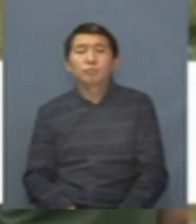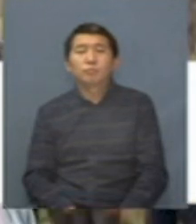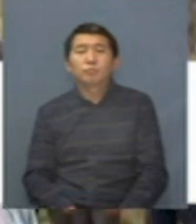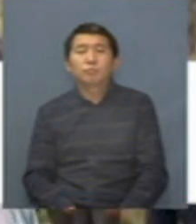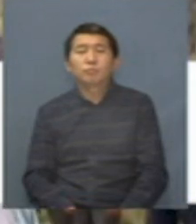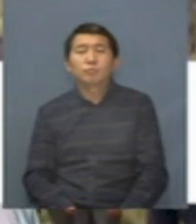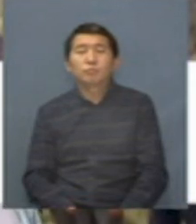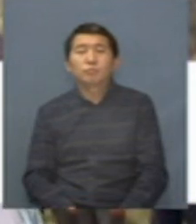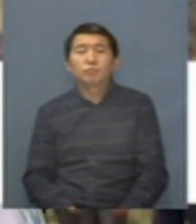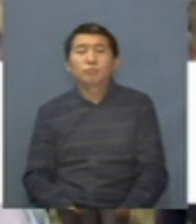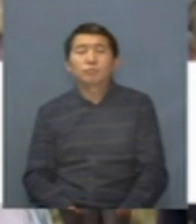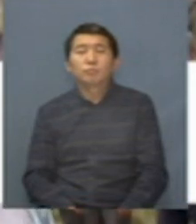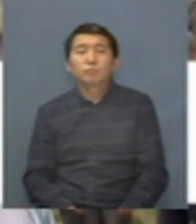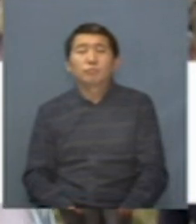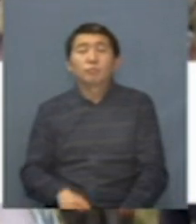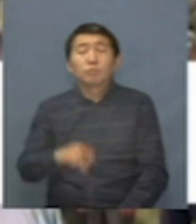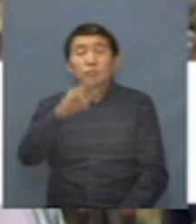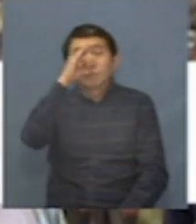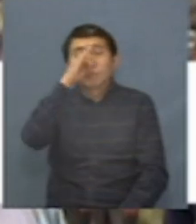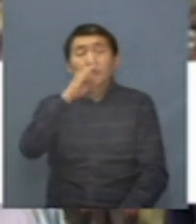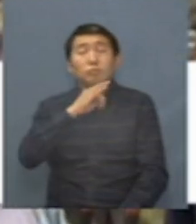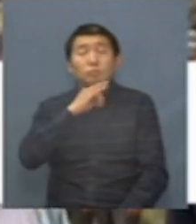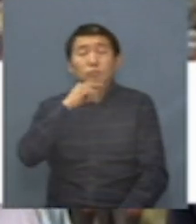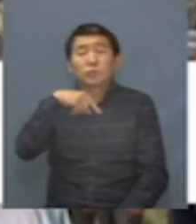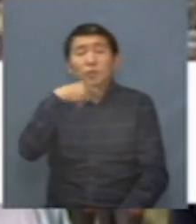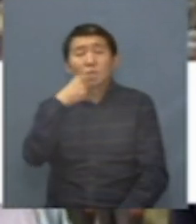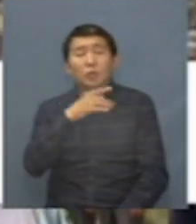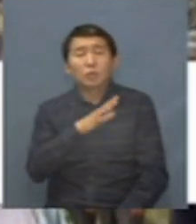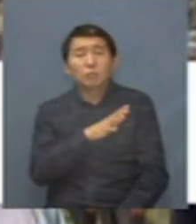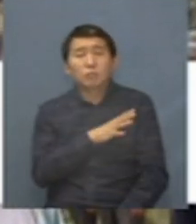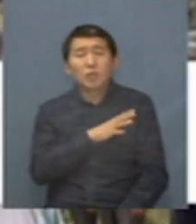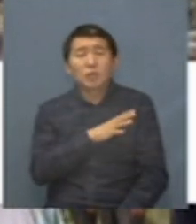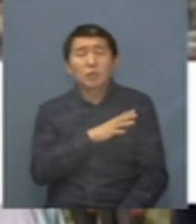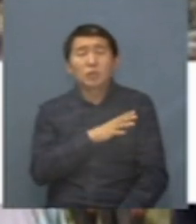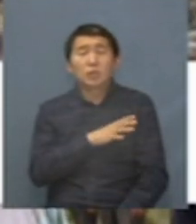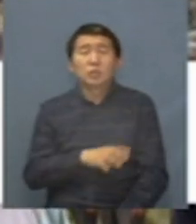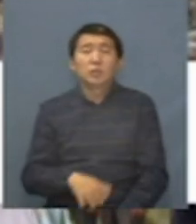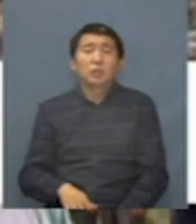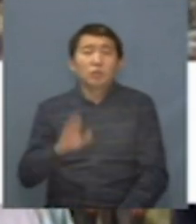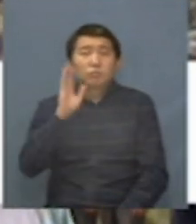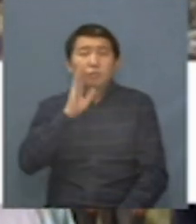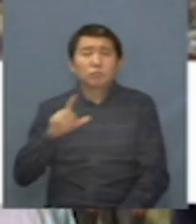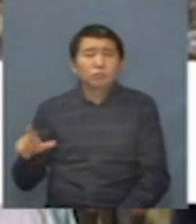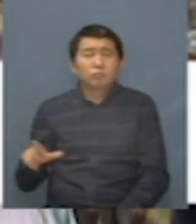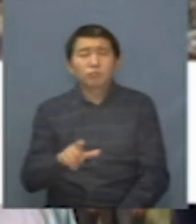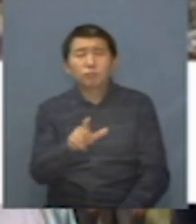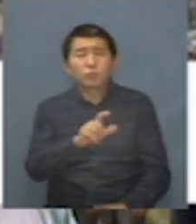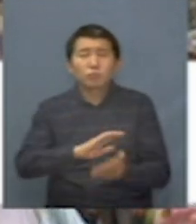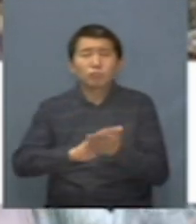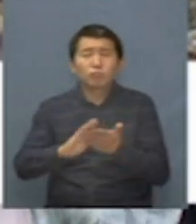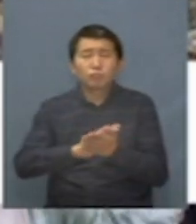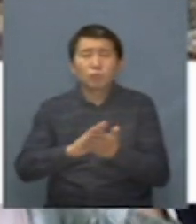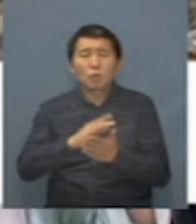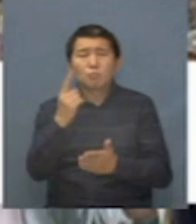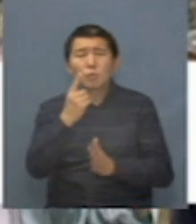жатырмыз. Қазақта айтқанда, әгі бастау көрсең көзін аш дегендей, ең бірінші осы тазалықтан бастайық деп,